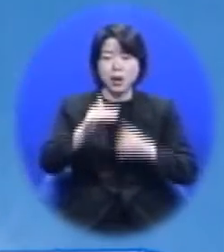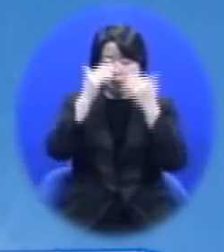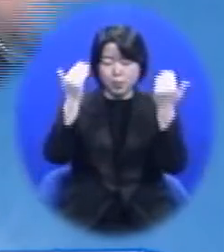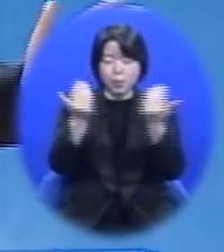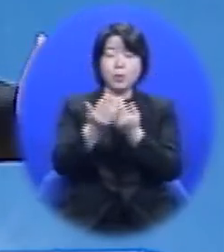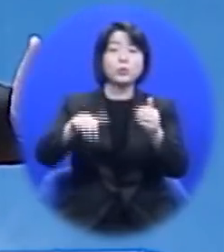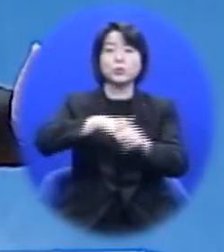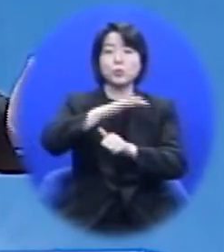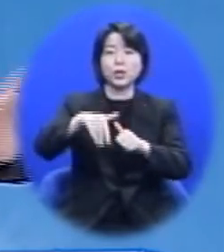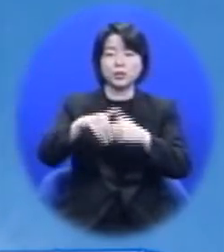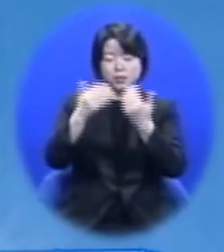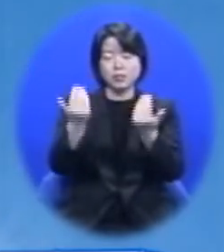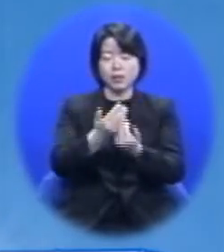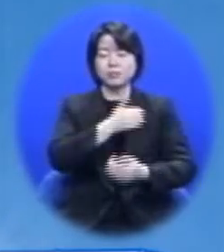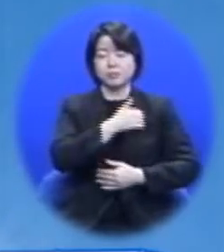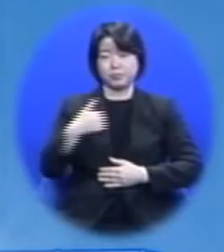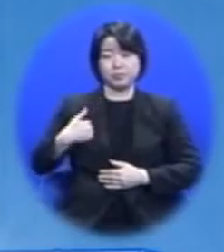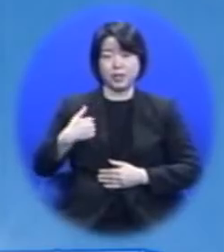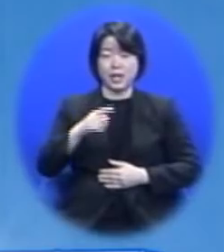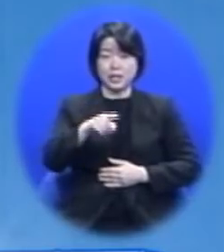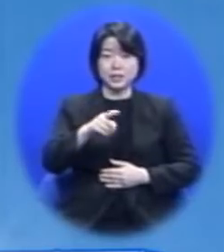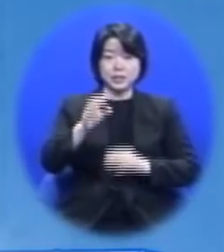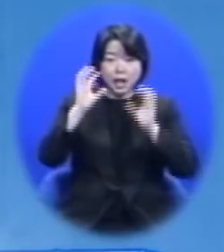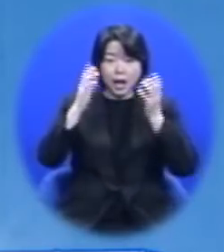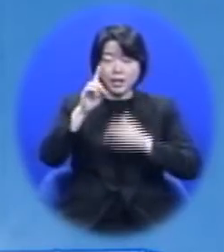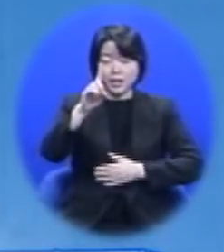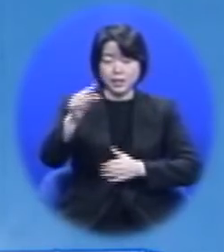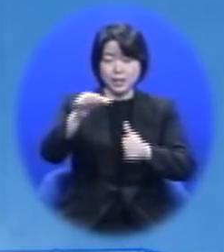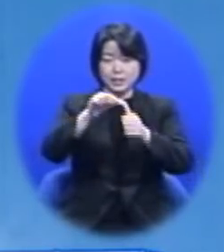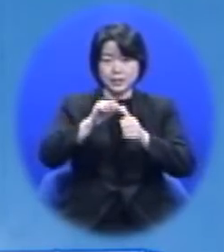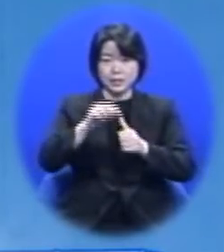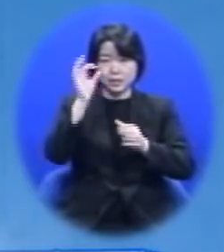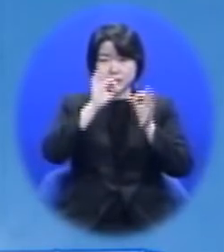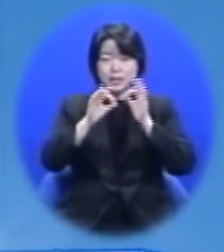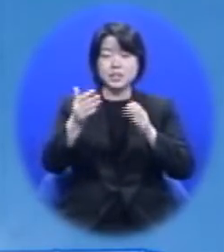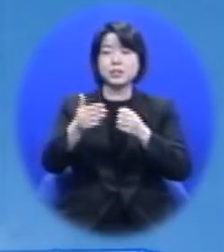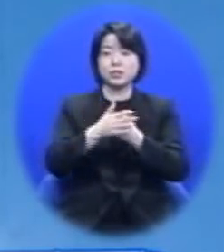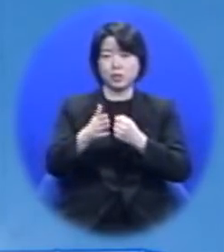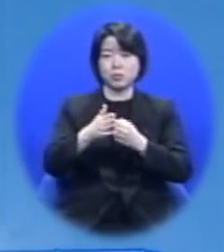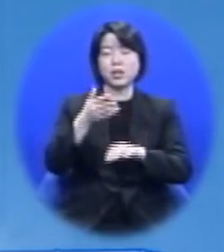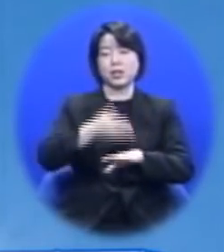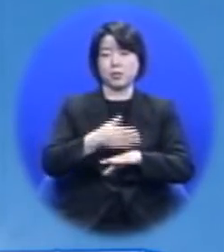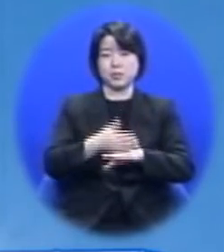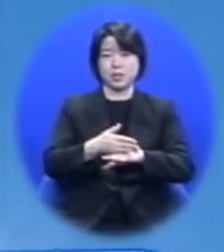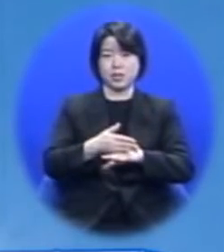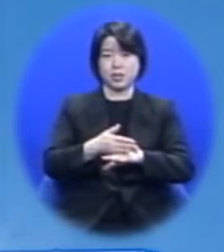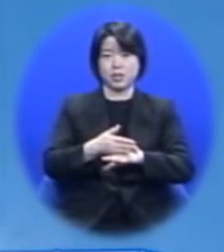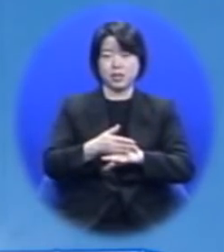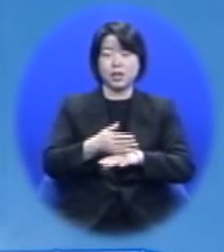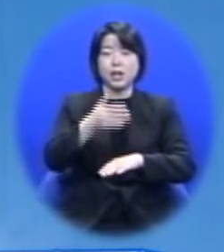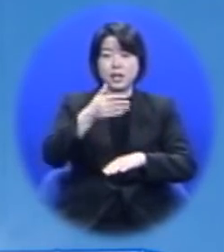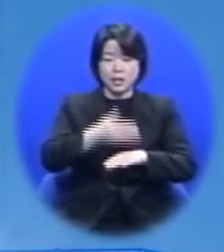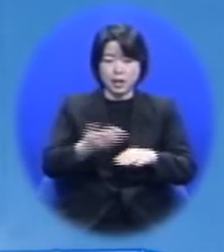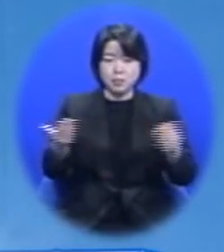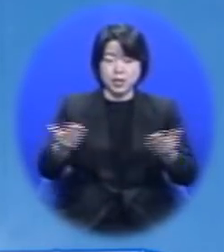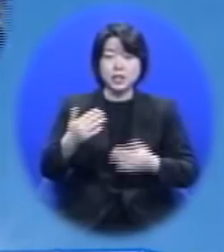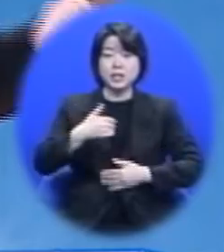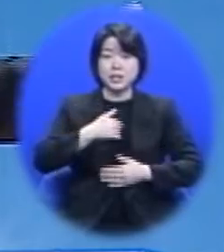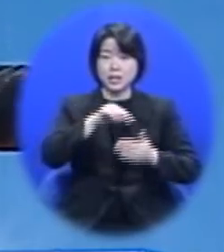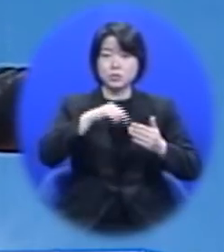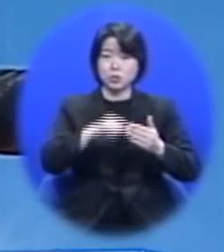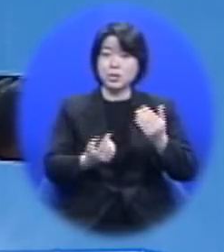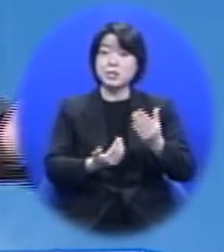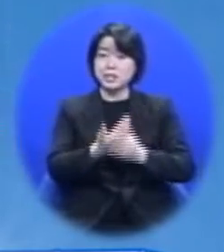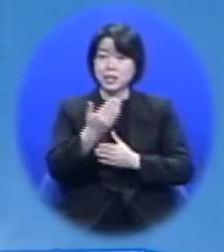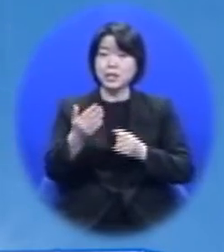환경이 다 이제는 만족스러워요. 그 아이 하나 찾은 것 때문에 감사의 사건이 내 속에 일어나니까 모든